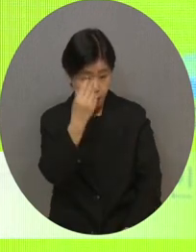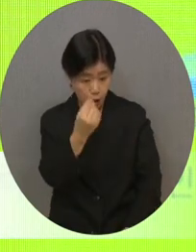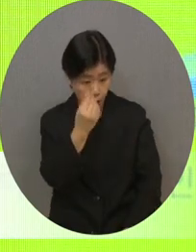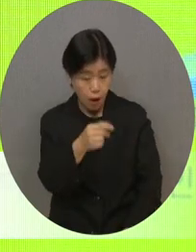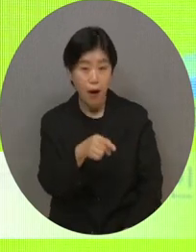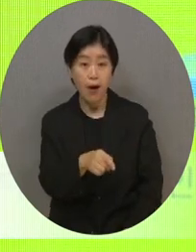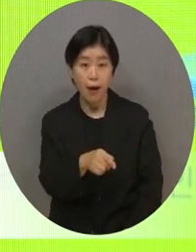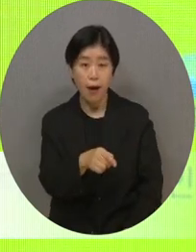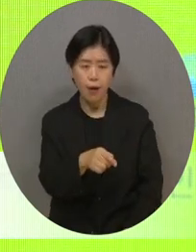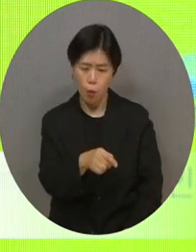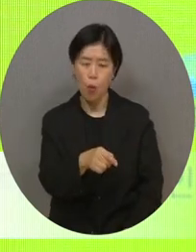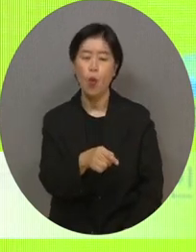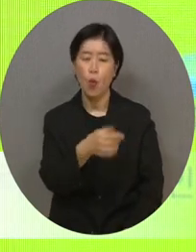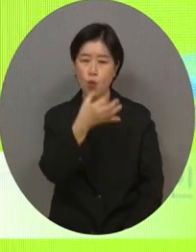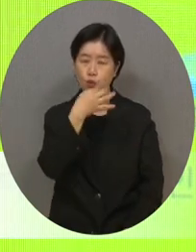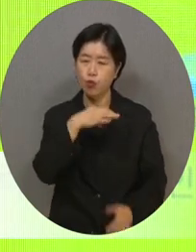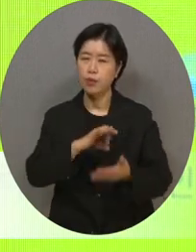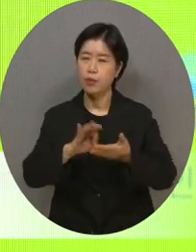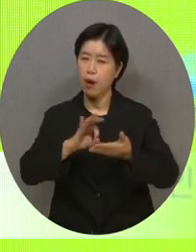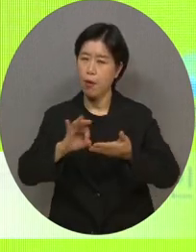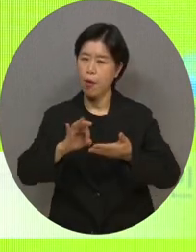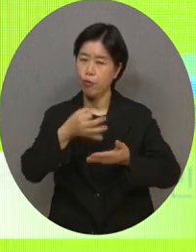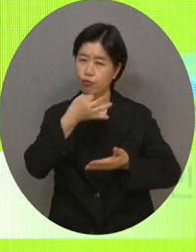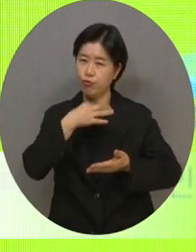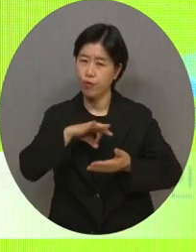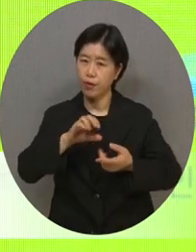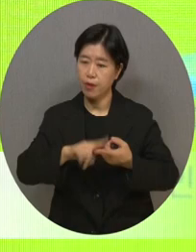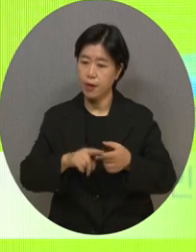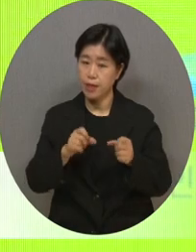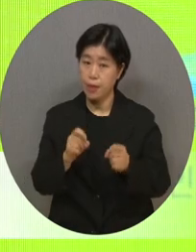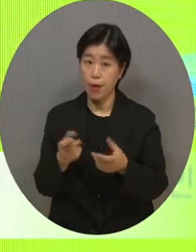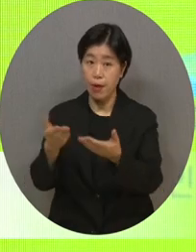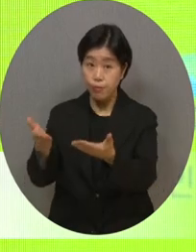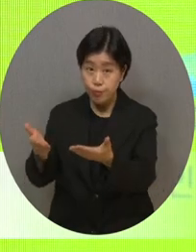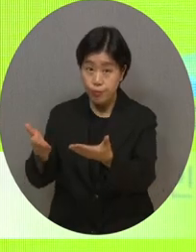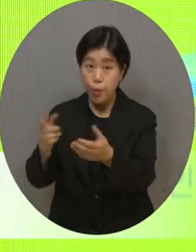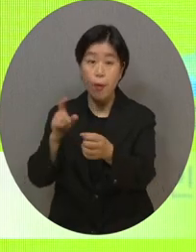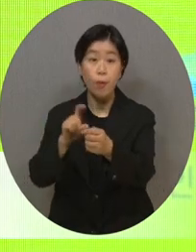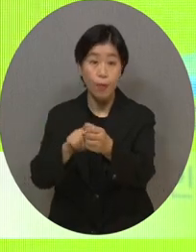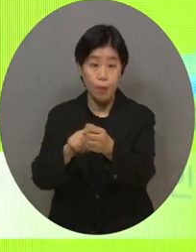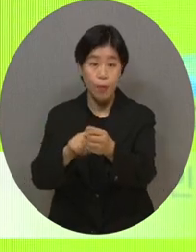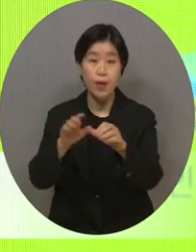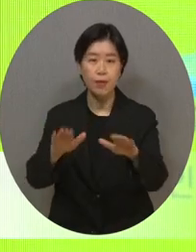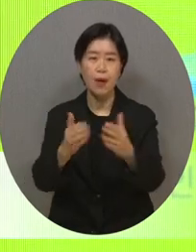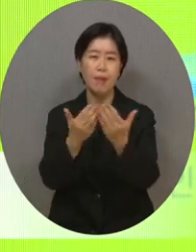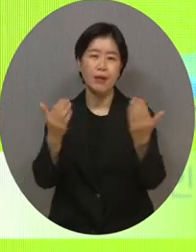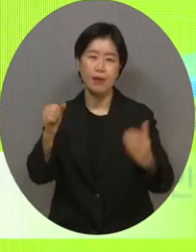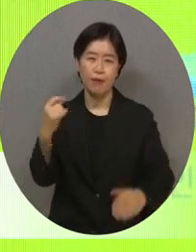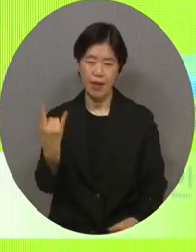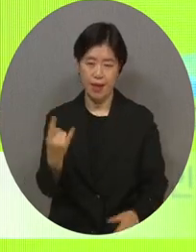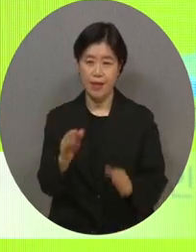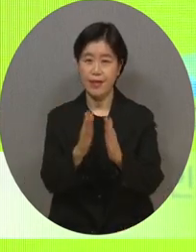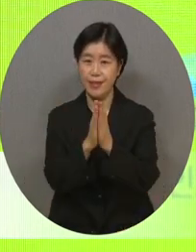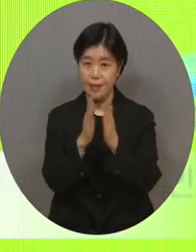눈여겨보면서 유익하게 활용할 수 있는 기회를 드리기 위하여 이번에